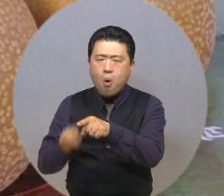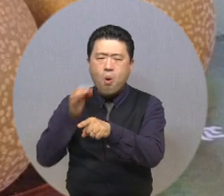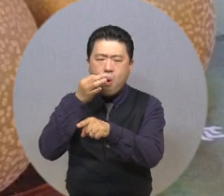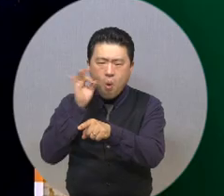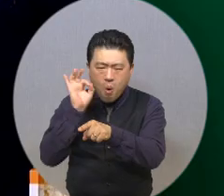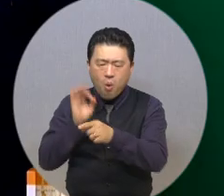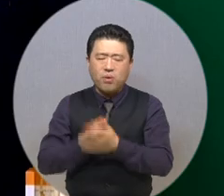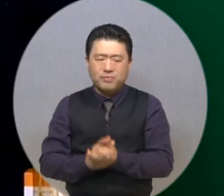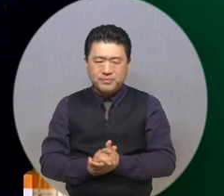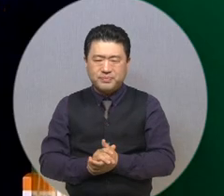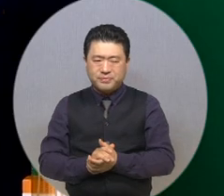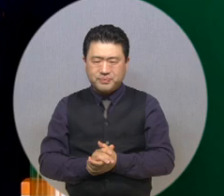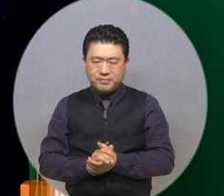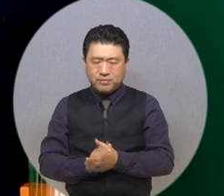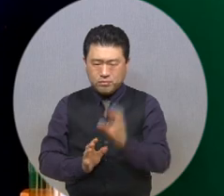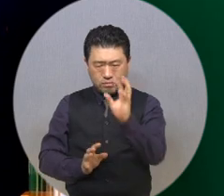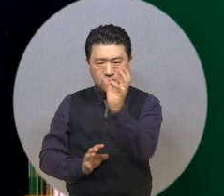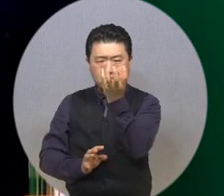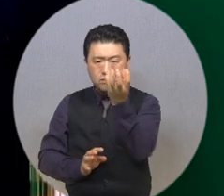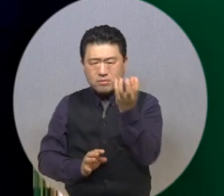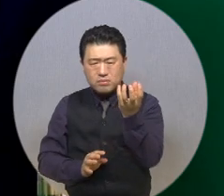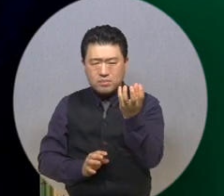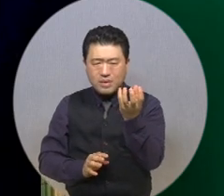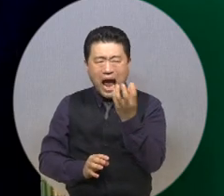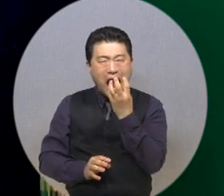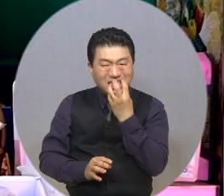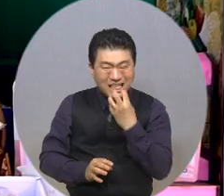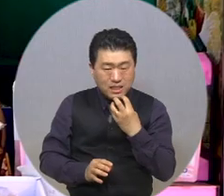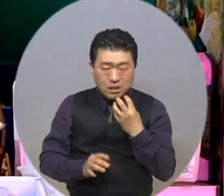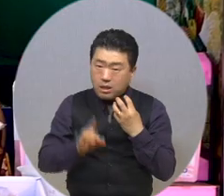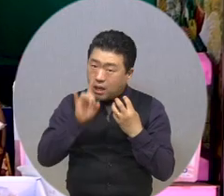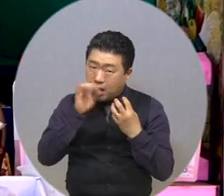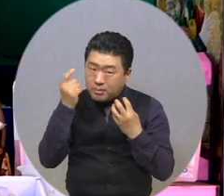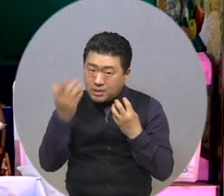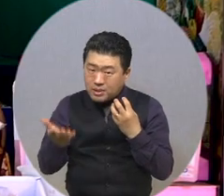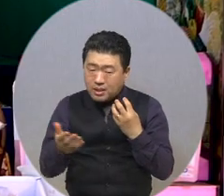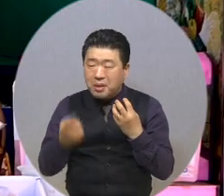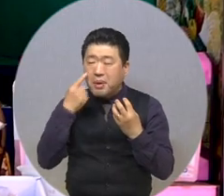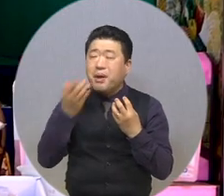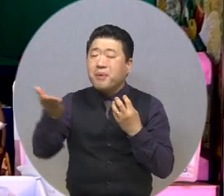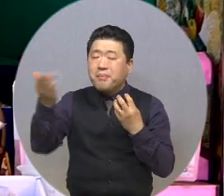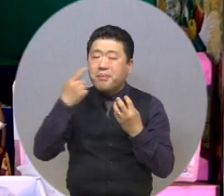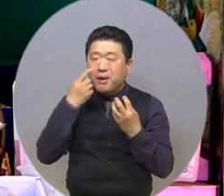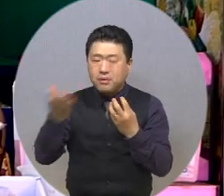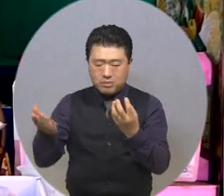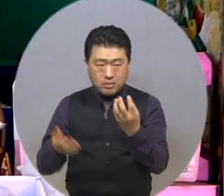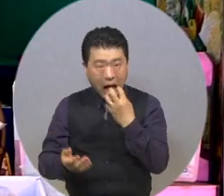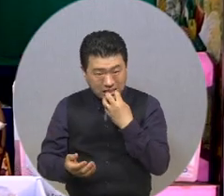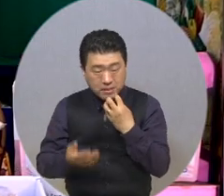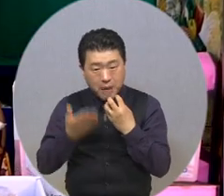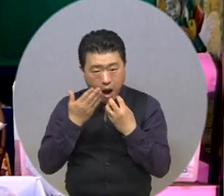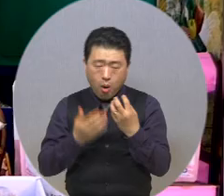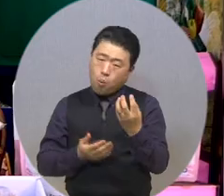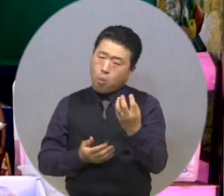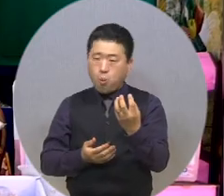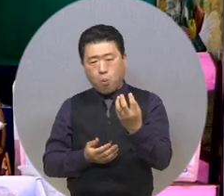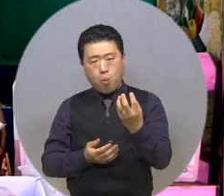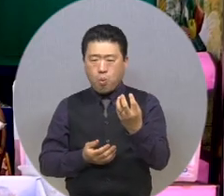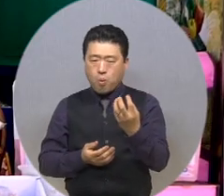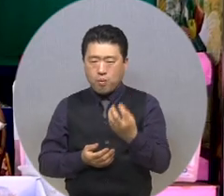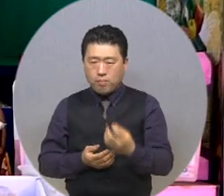아, 돌배는 먹을 수는? 한번 드셔보십시오. 아, 이 돌배를 먹을까? 네네네.